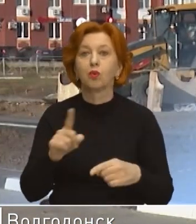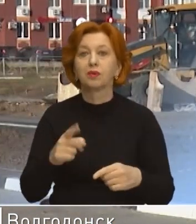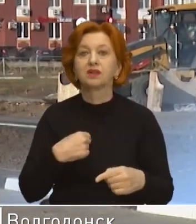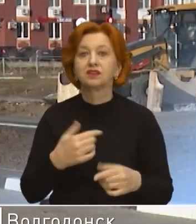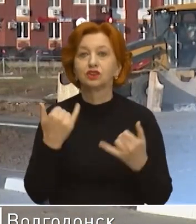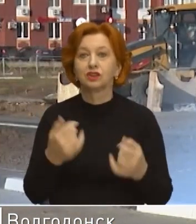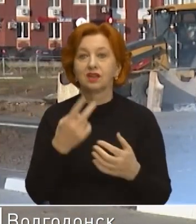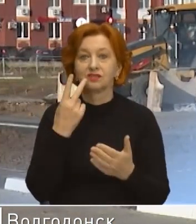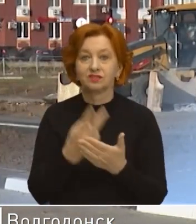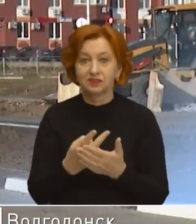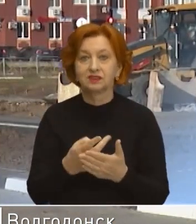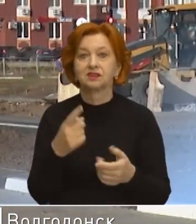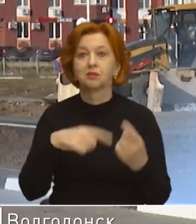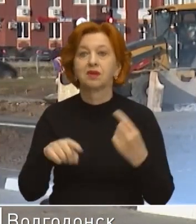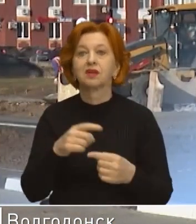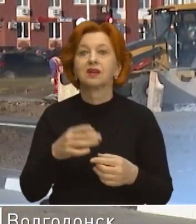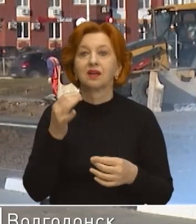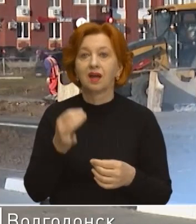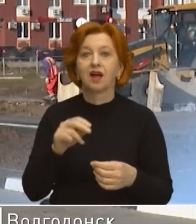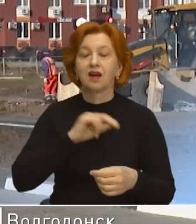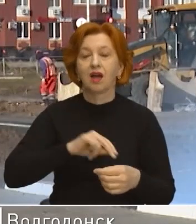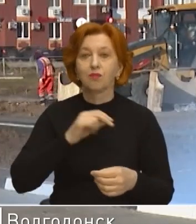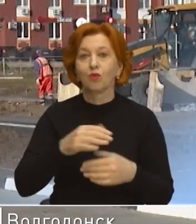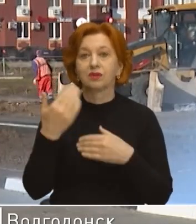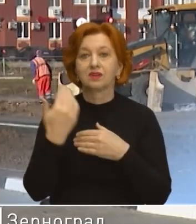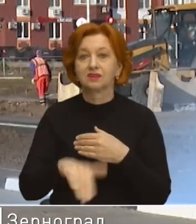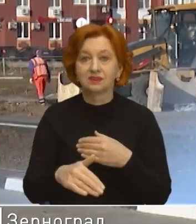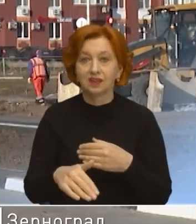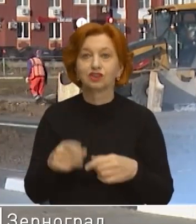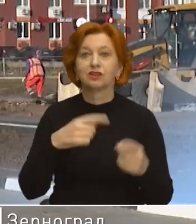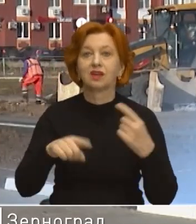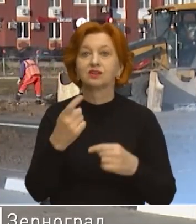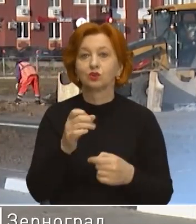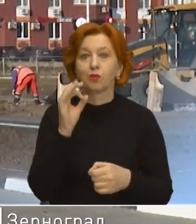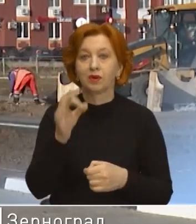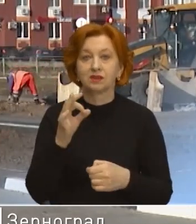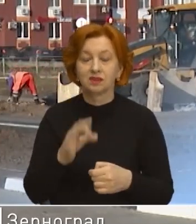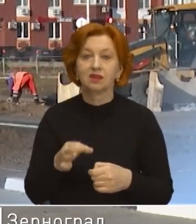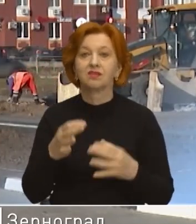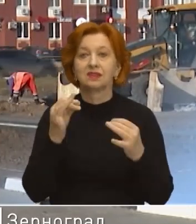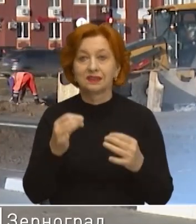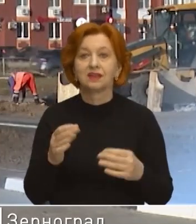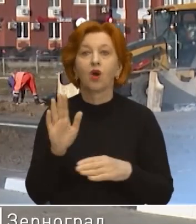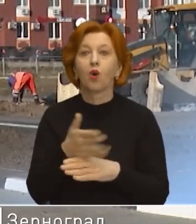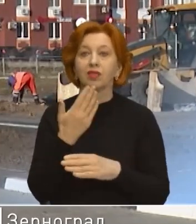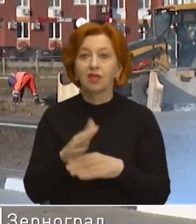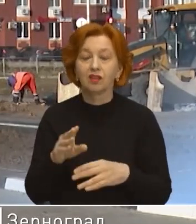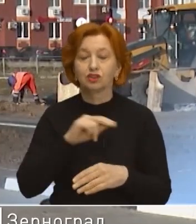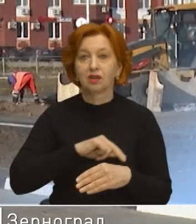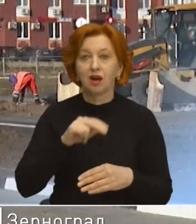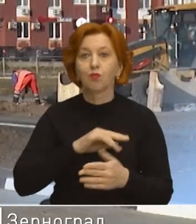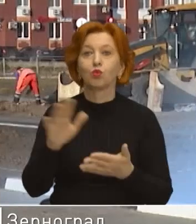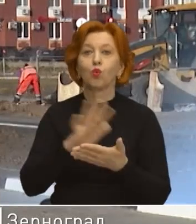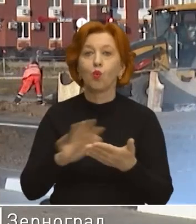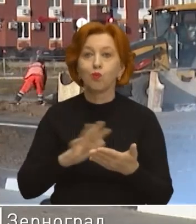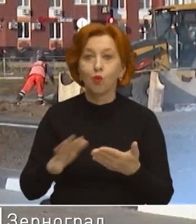находимся, по улице Еляна, работы завершены практически на 100%, ведутся уже отделы. Отделочные работы, уборка территории.